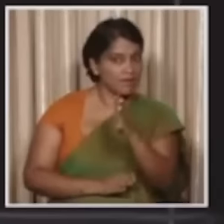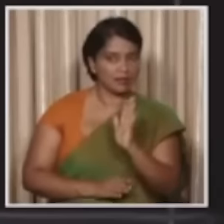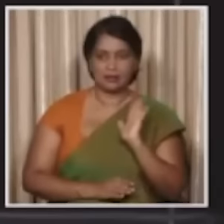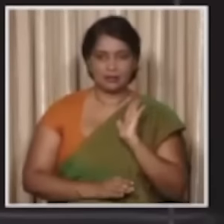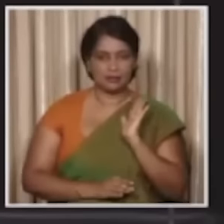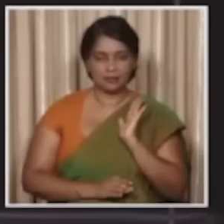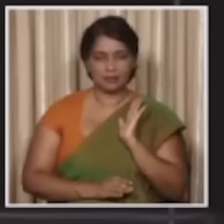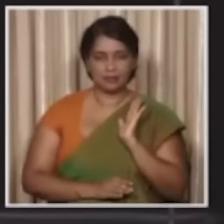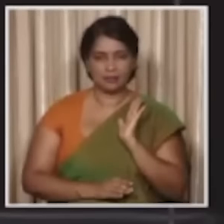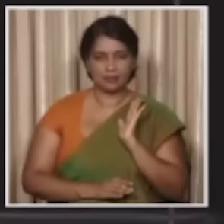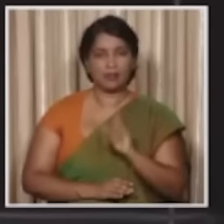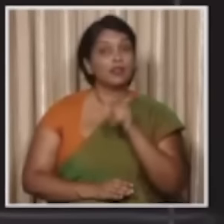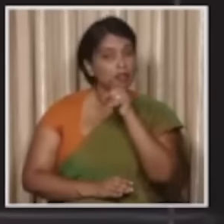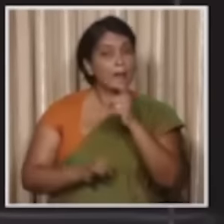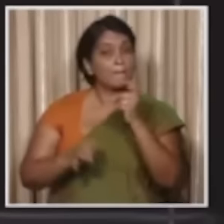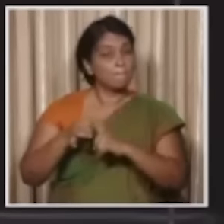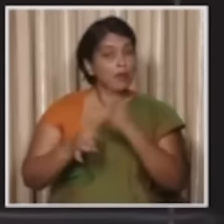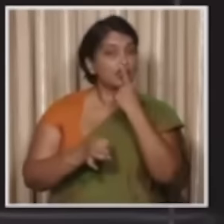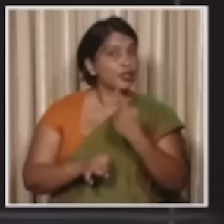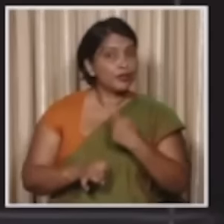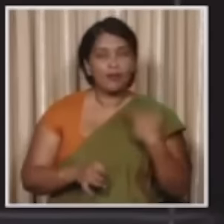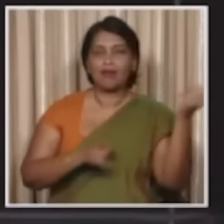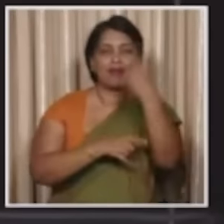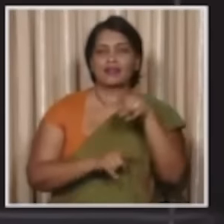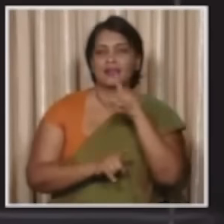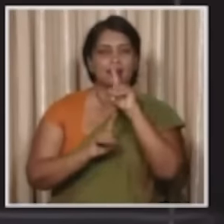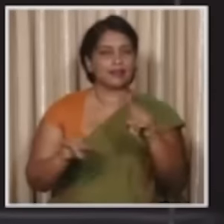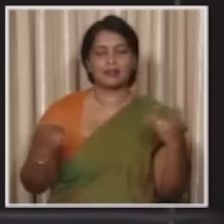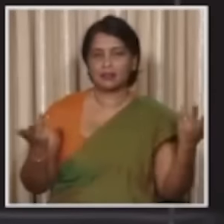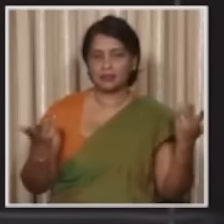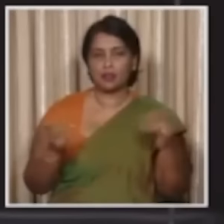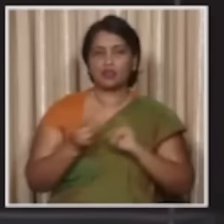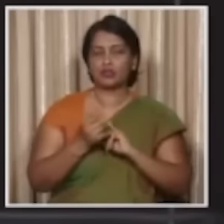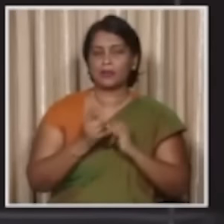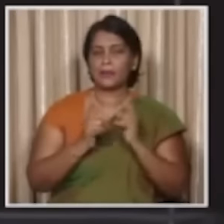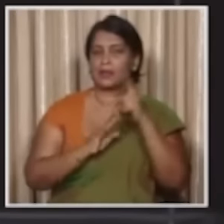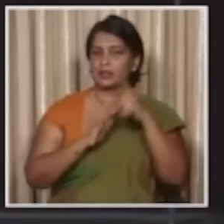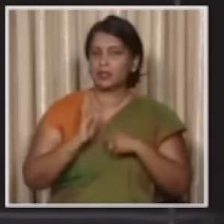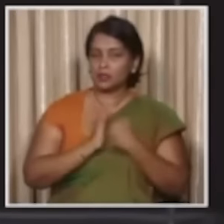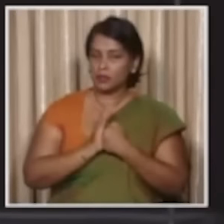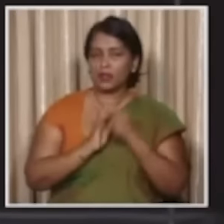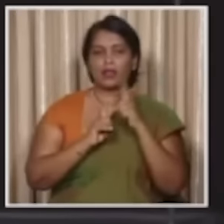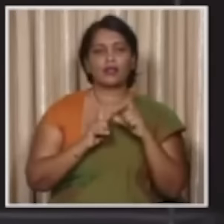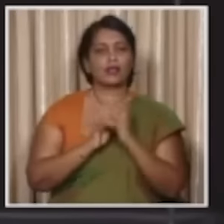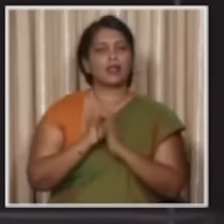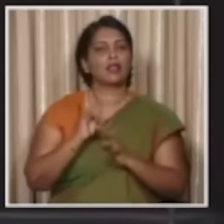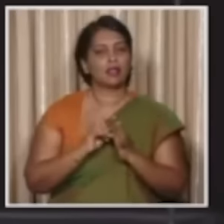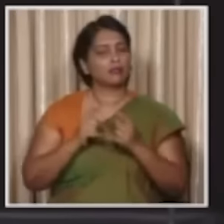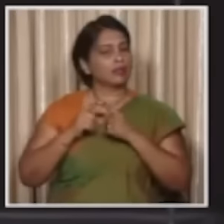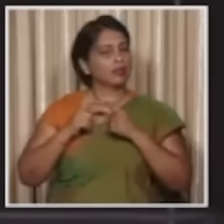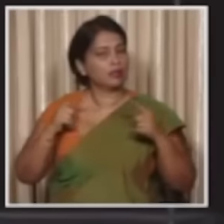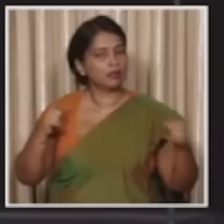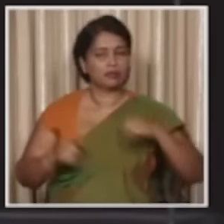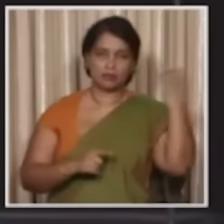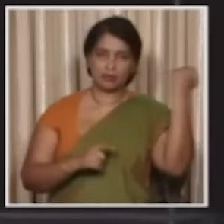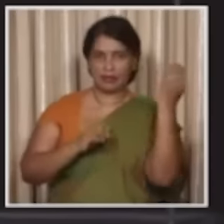නෙවෙයි. මොකද ඔබතුමා මේ ප්‍රශ්නේ අහන්න ඕක එළියට එන්නේ කවදාවත්. සුසිල් ප්‍රේමජාන්ත ගරු අධ්‍යාපන ඇමතුමා මේකට දීර්ඝ